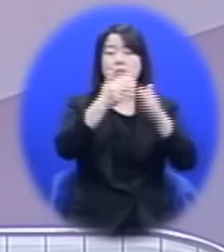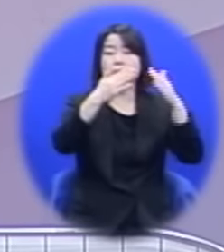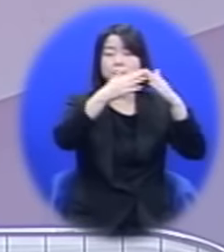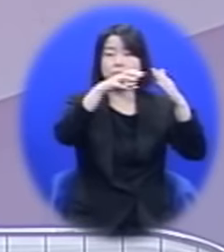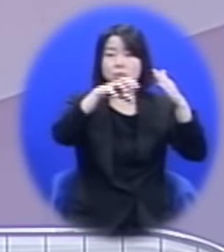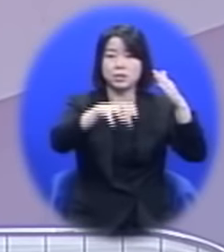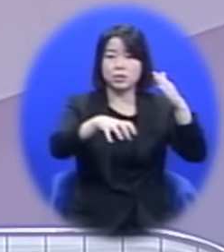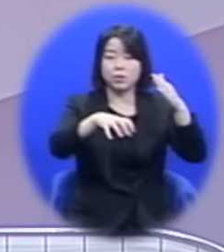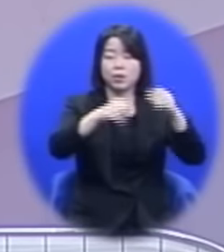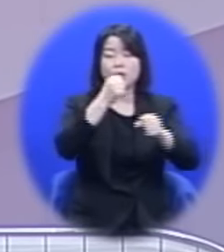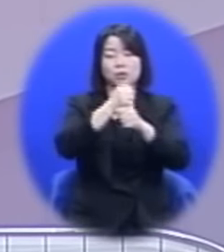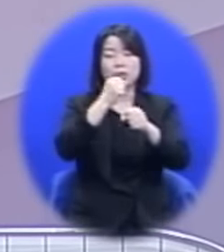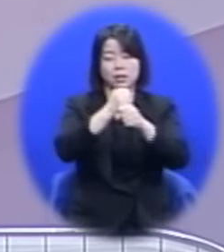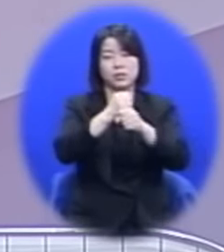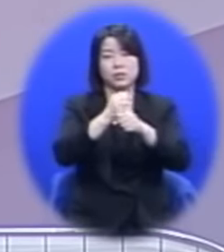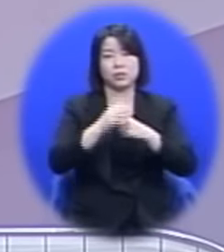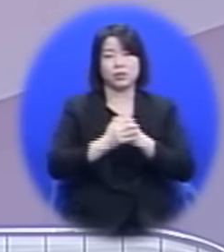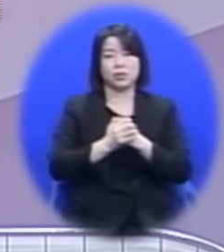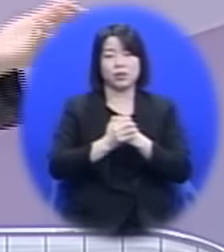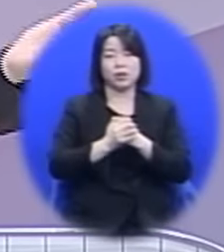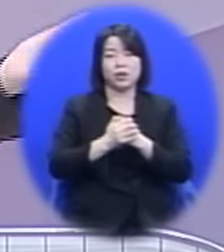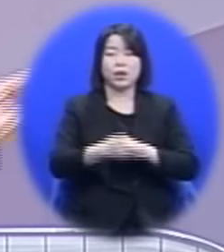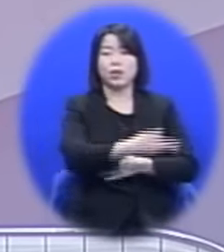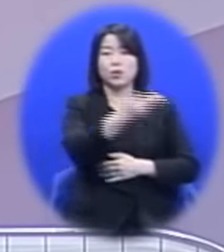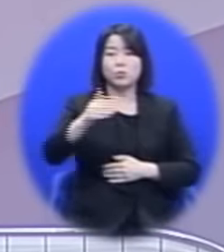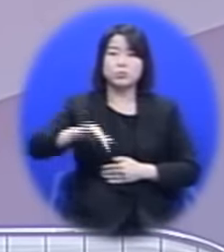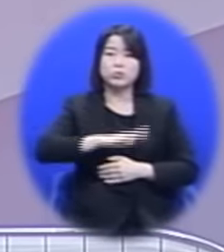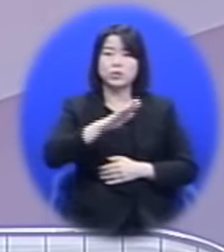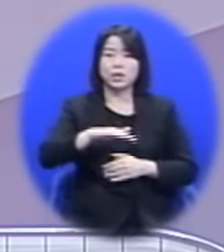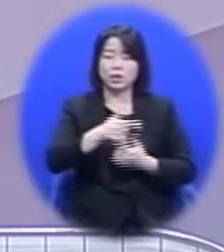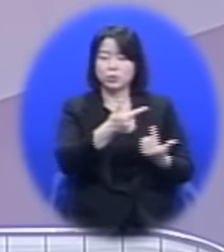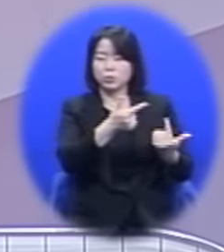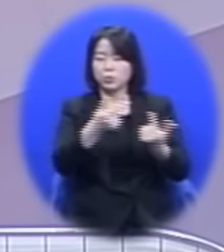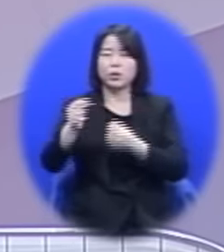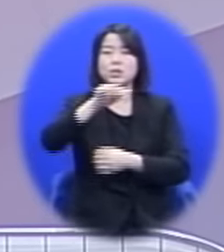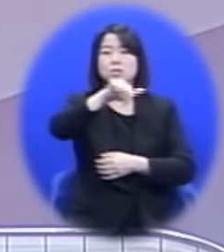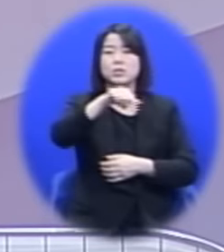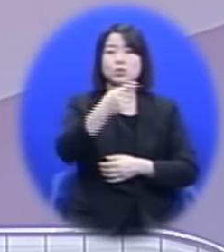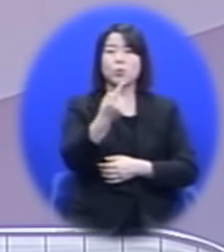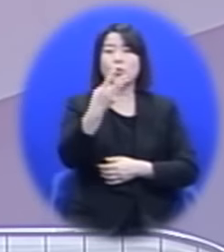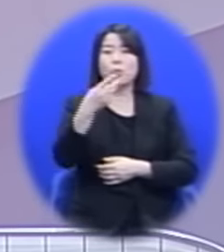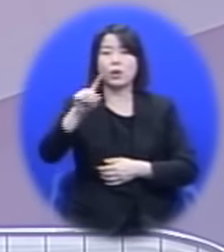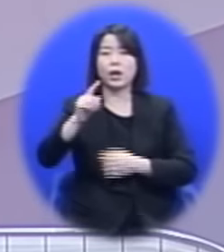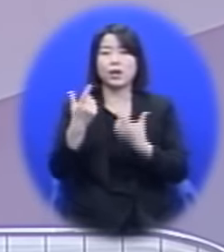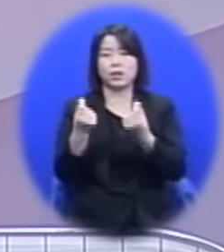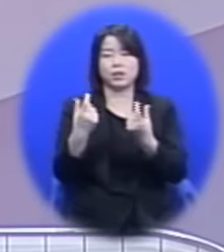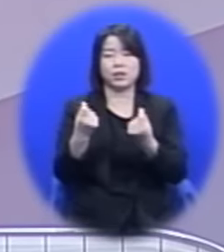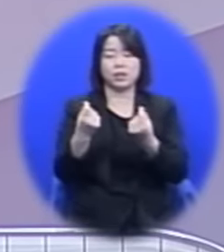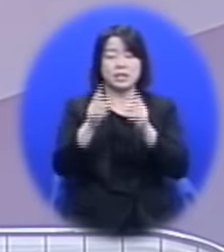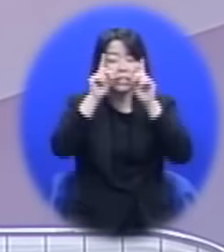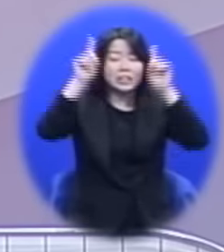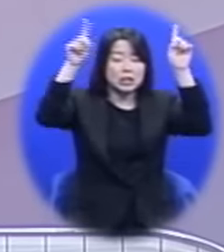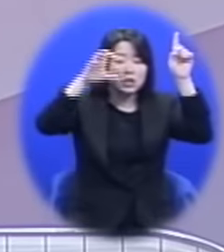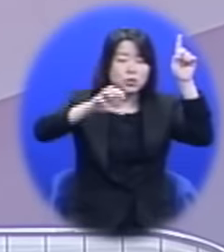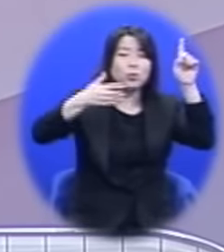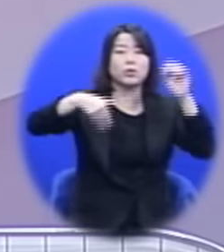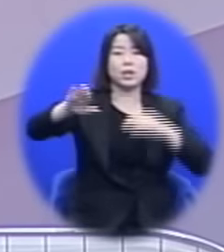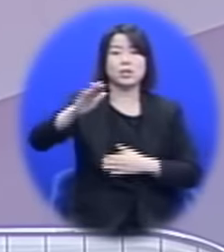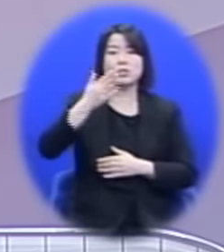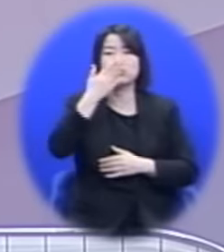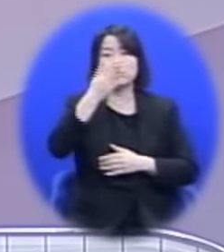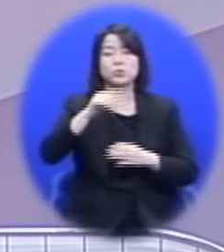마련하는구나. 여러분, 우리가 다 고라 같은 사람입니다. 지옥에 갈 수밖에 없는